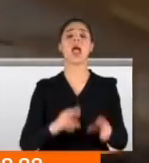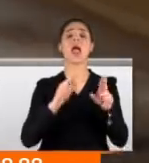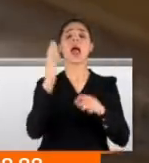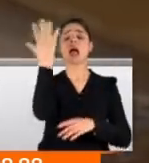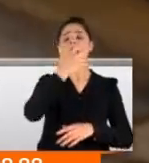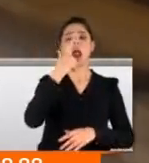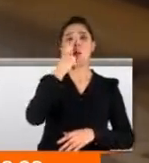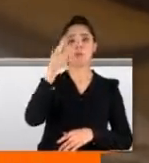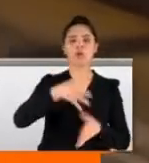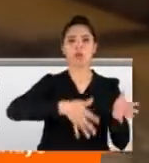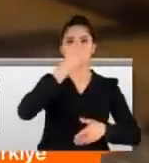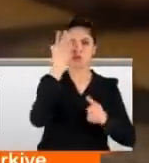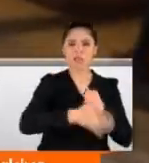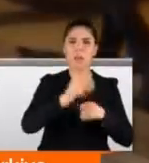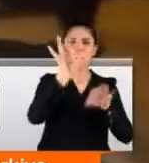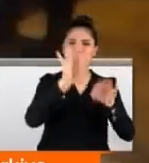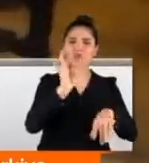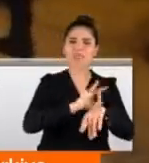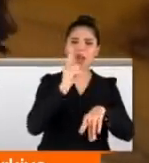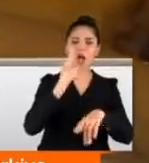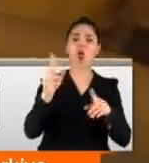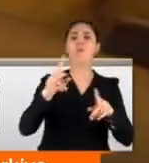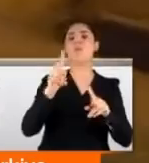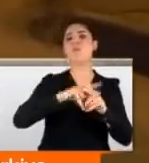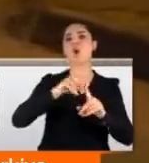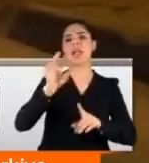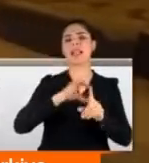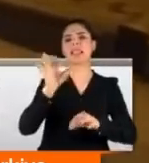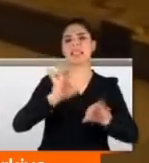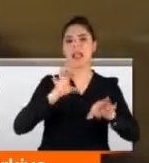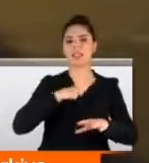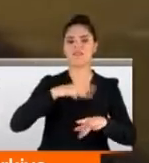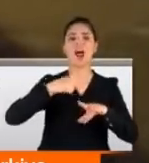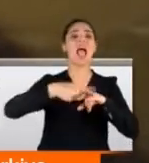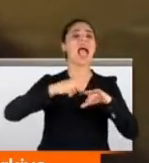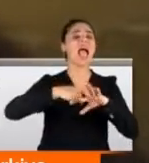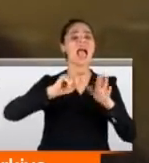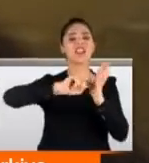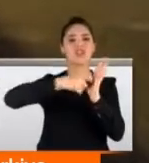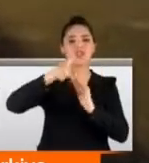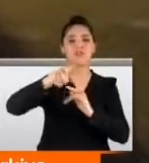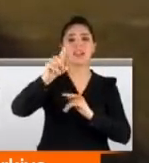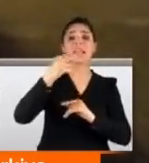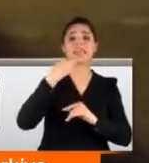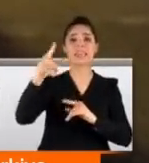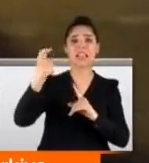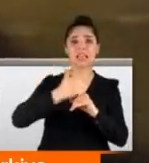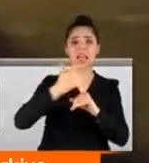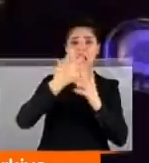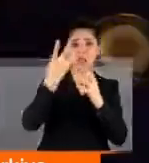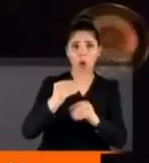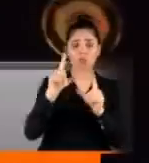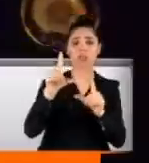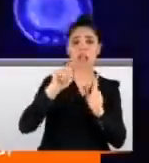çıkma kısıtlamasının başladığı dakikalarda polis denetimdeydi. HES kodu sorgusunda taksideki kadının karantinada olması gerektiği